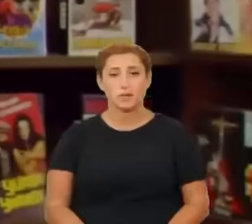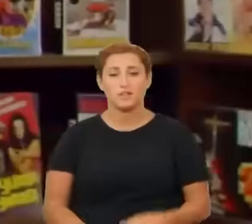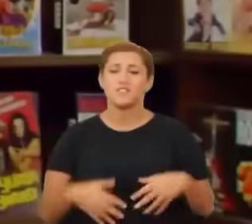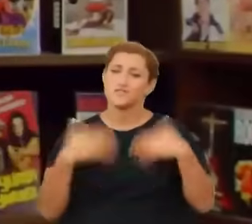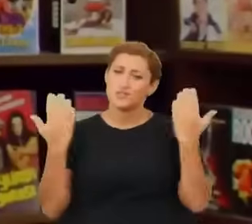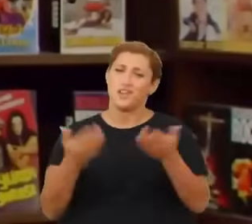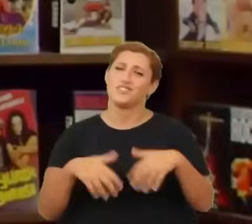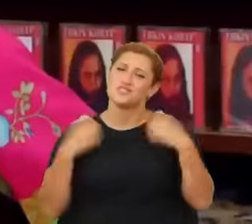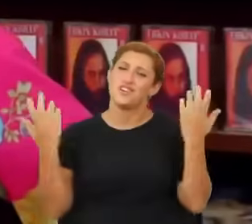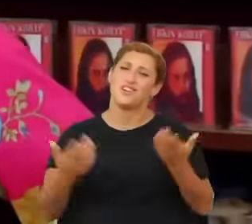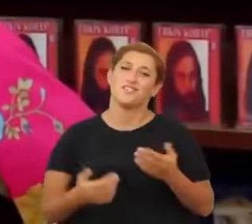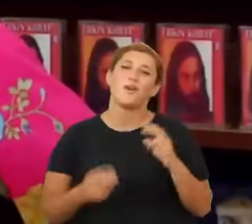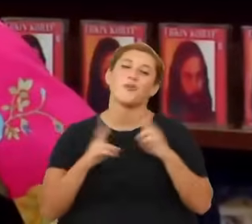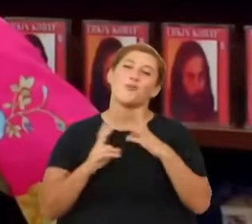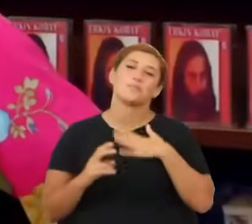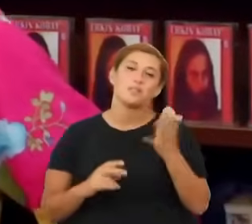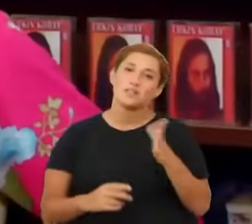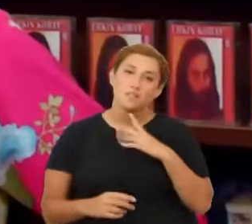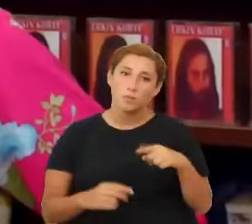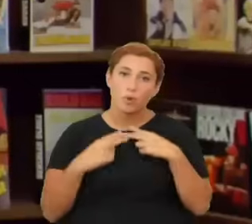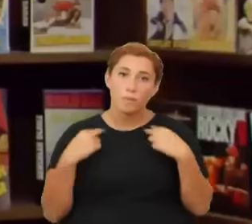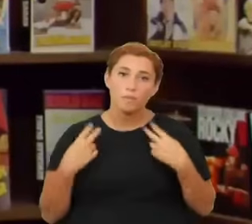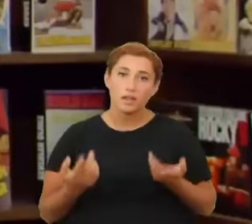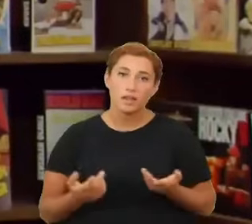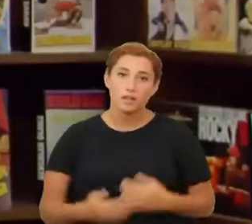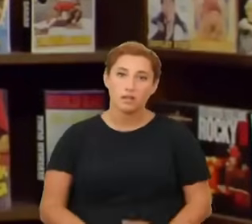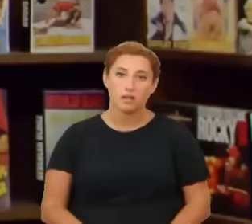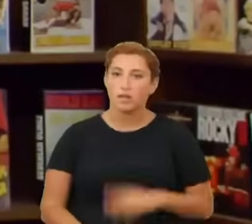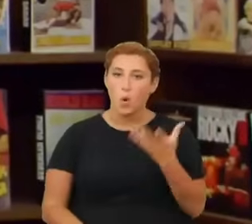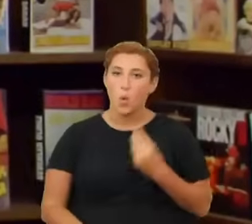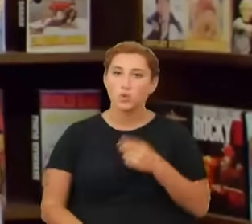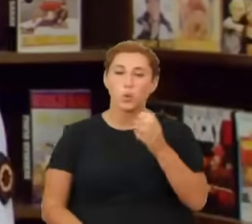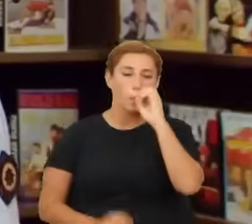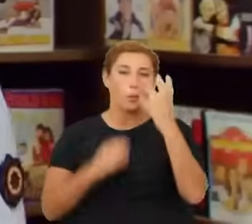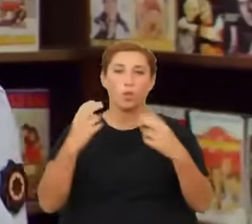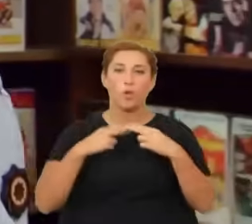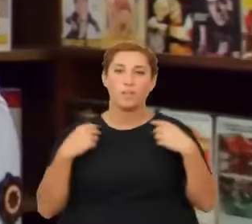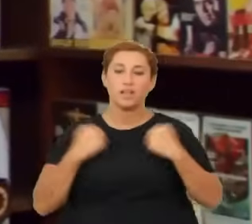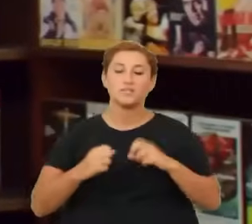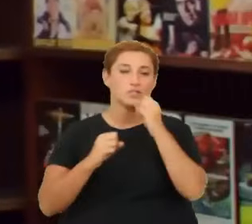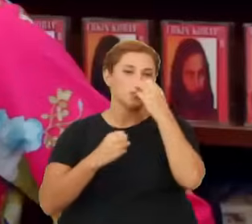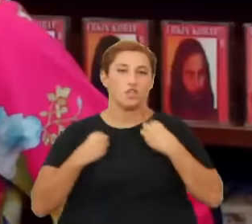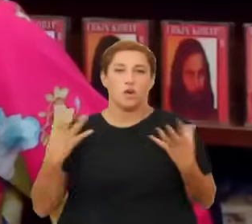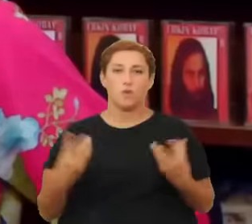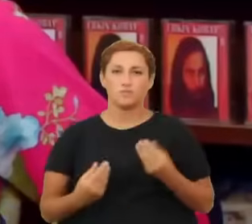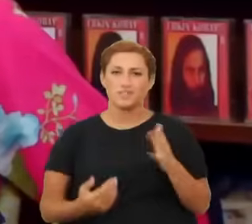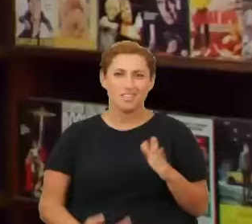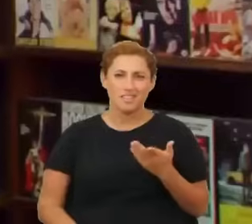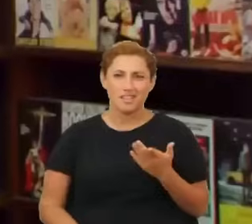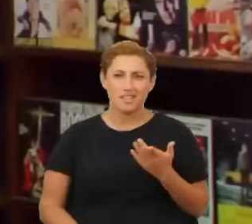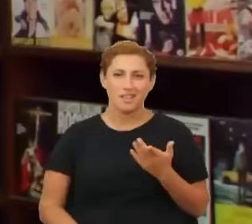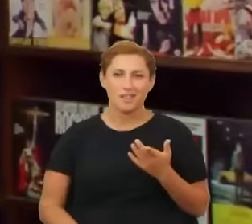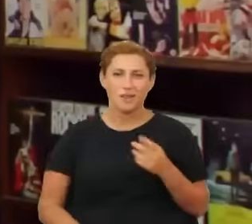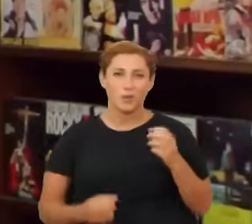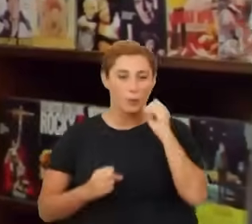Ya çıkar şunu ya. Komiserin nesi var gömleğini ya? Daha nesi olsun? Halini cüllü gömlek giymişsin. Çiçek açmışsın Ergun. Ne? Halini